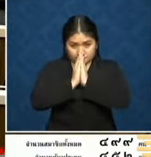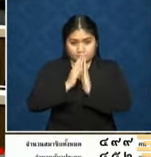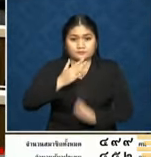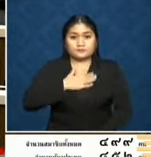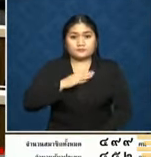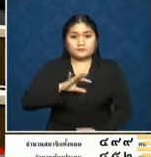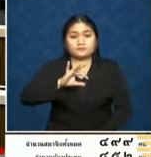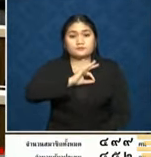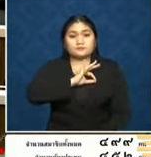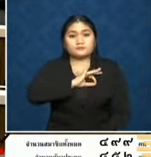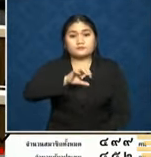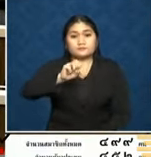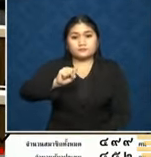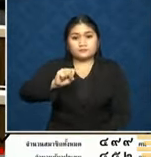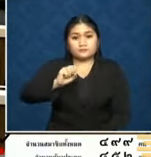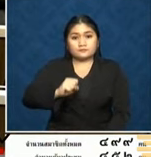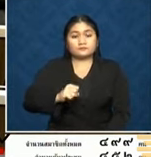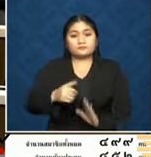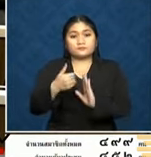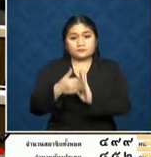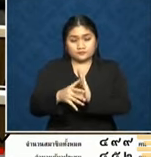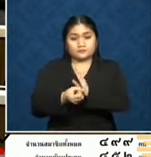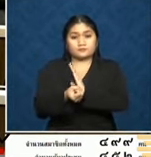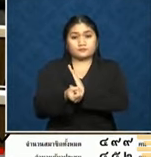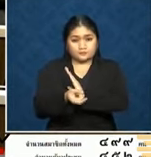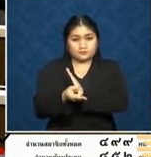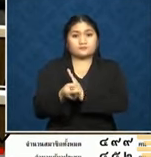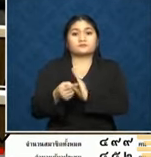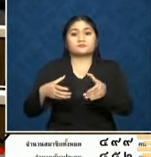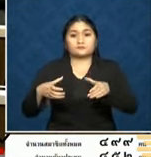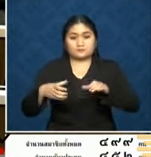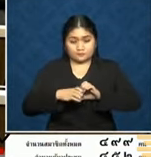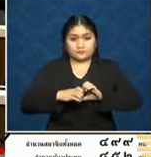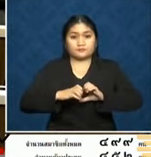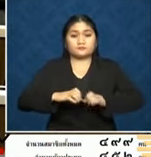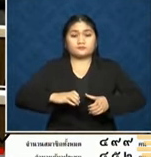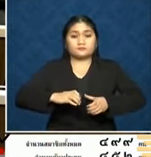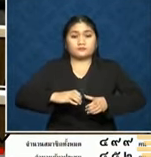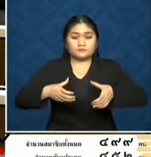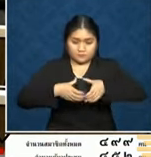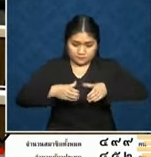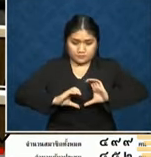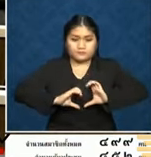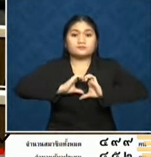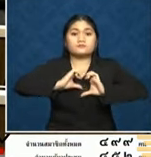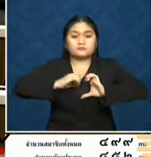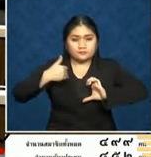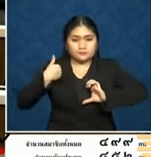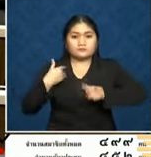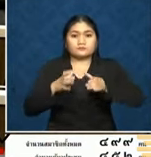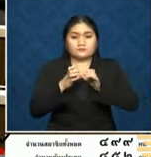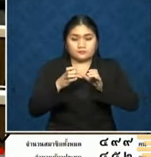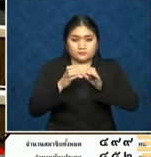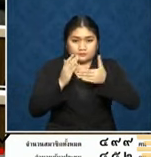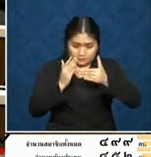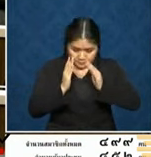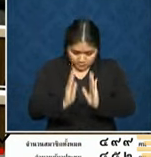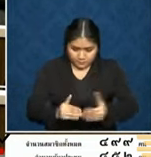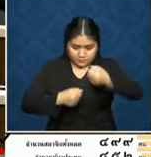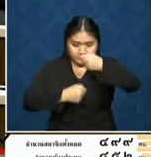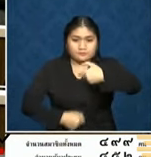สมาชิกสภาผู้แทนราษฎรจังหวัดศรีสะเกษเขต3พรรคภูมิใจไทยในสัดส่วนของพรรคภูมิใจไทยทั้งหมด3ท่านมีราย